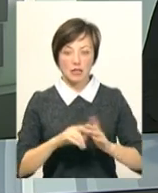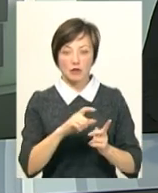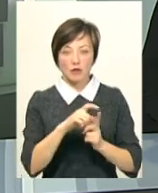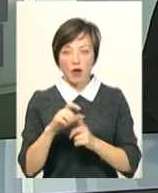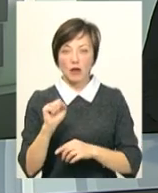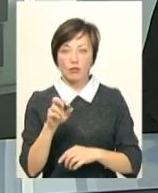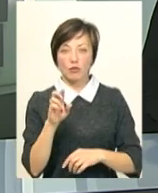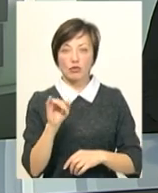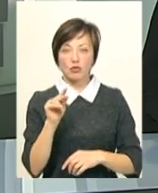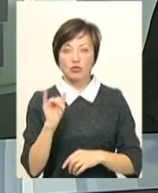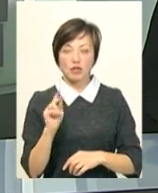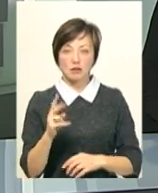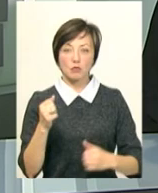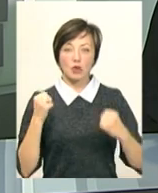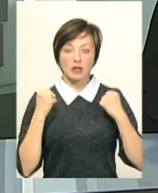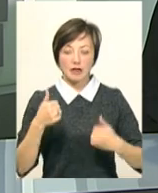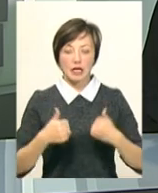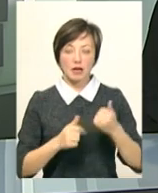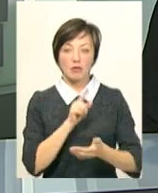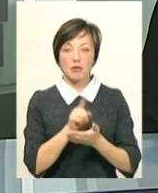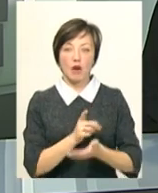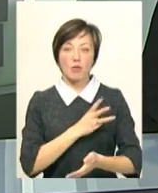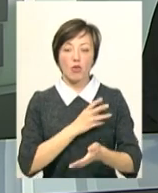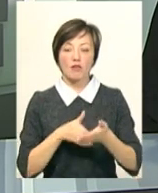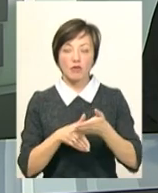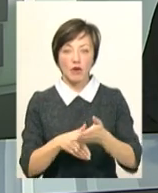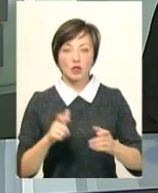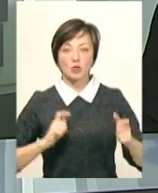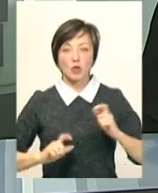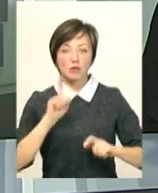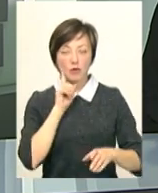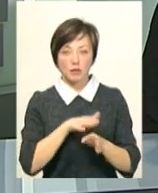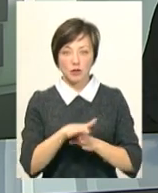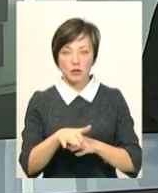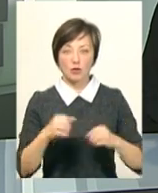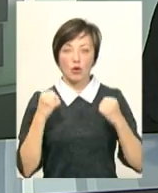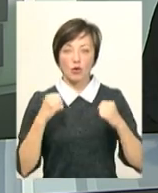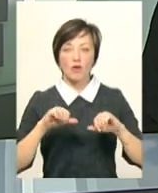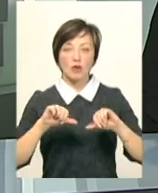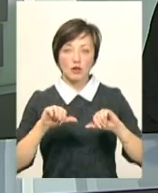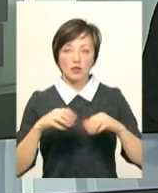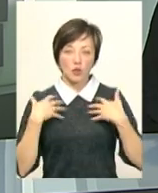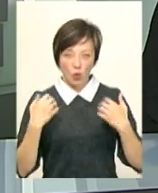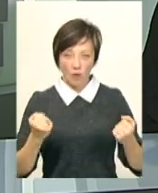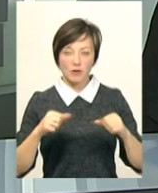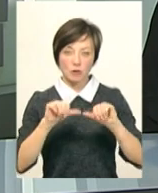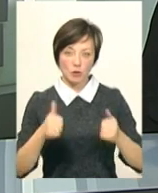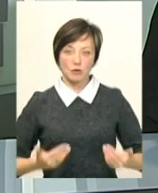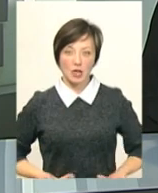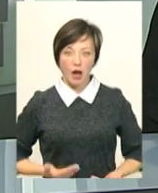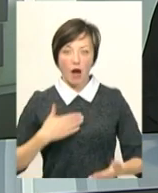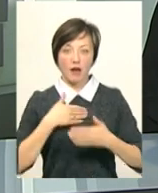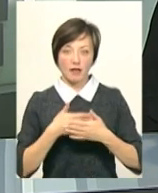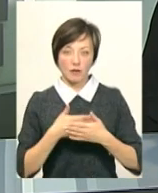словами Анатолія Бурчака, спортивні ігри мають мотивувати студентську молодь дотримуватися здорового способу життя та активно проводити